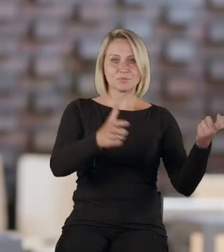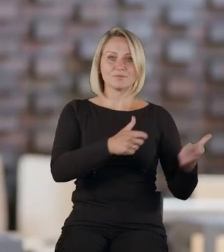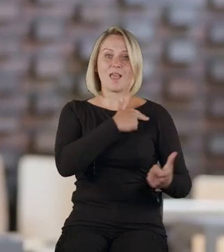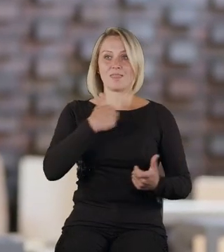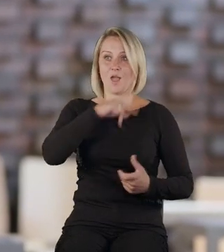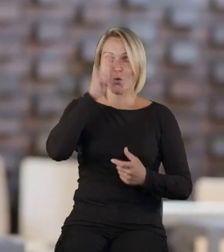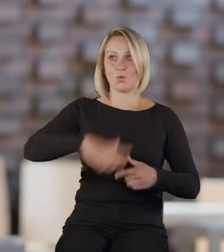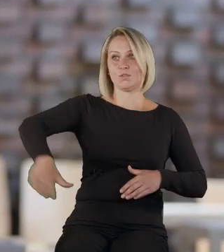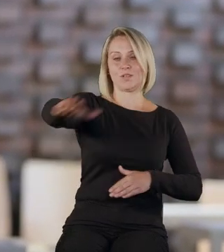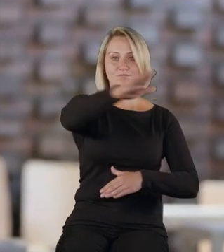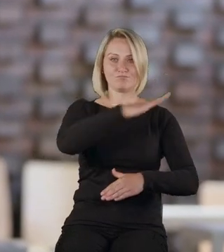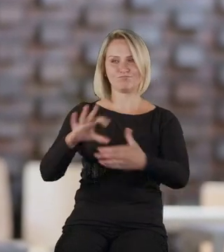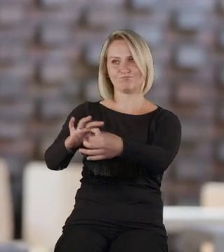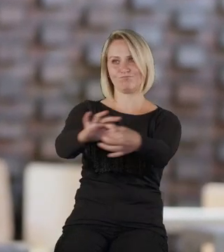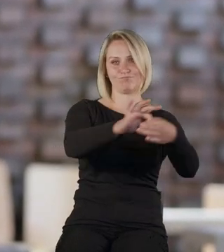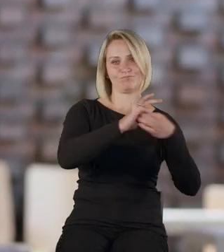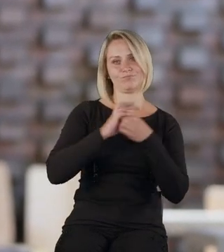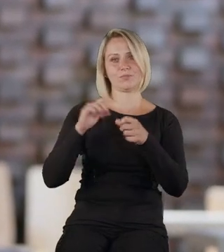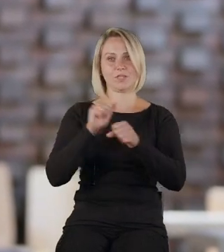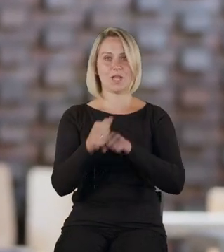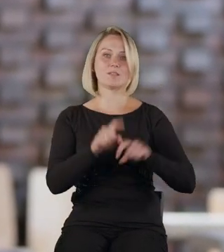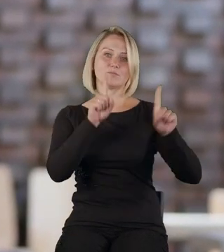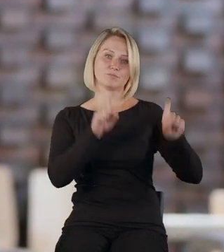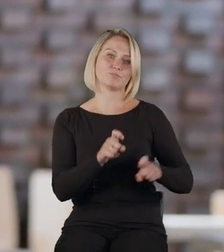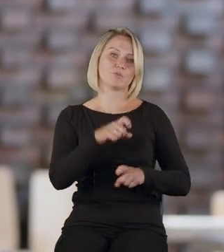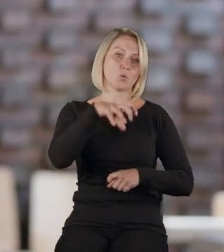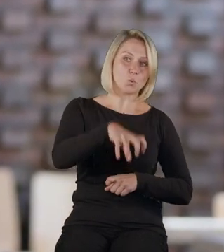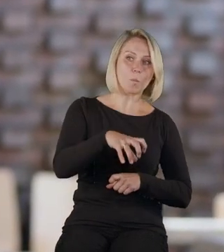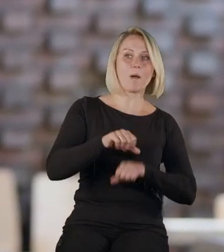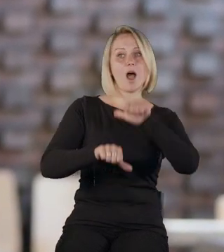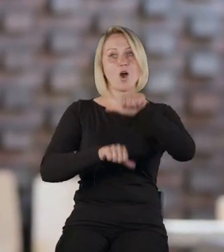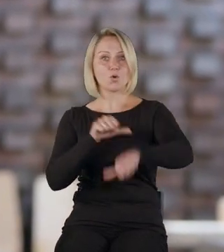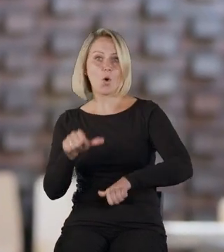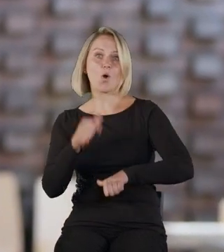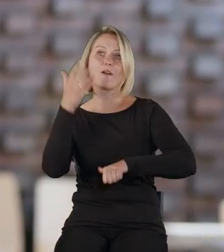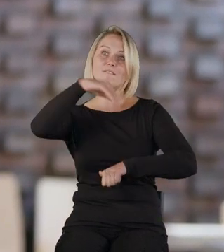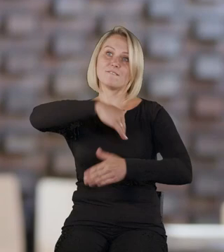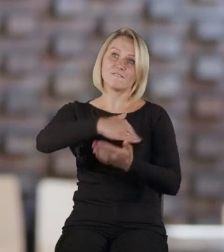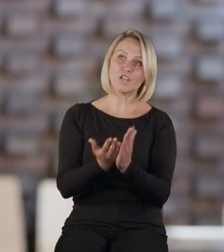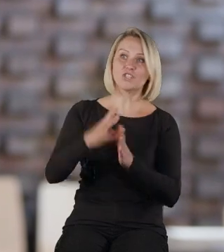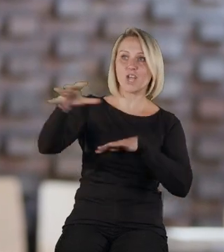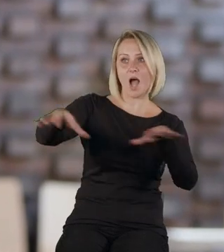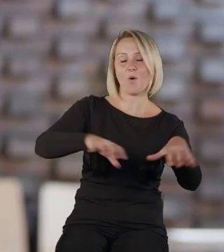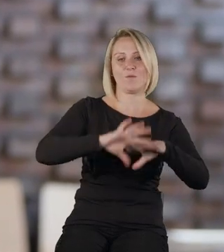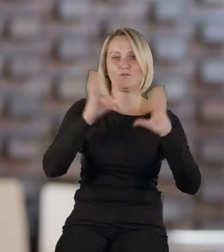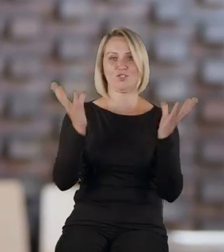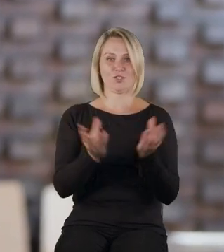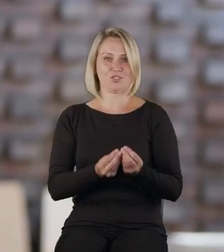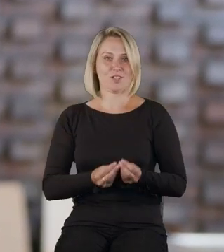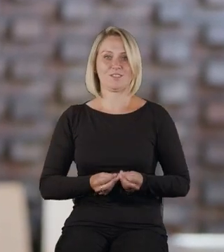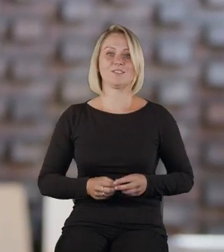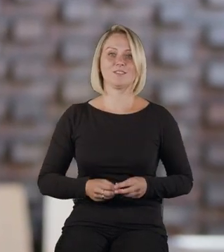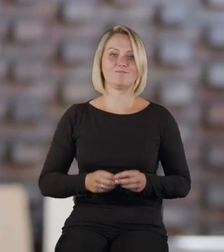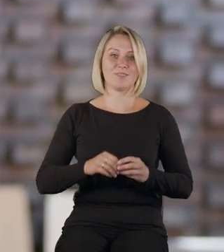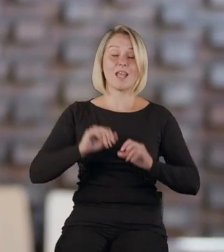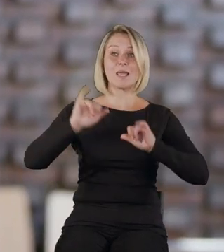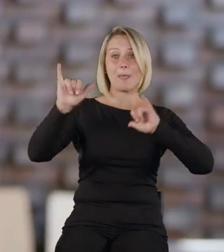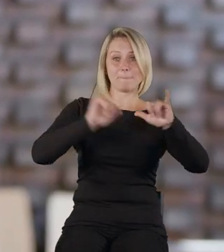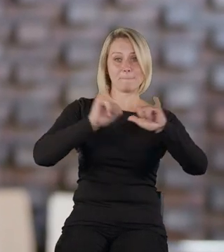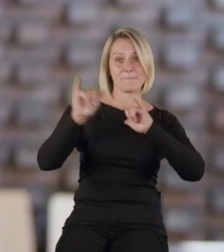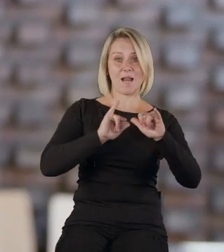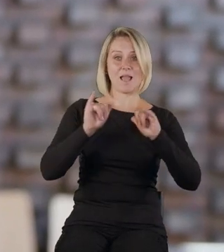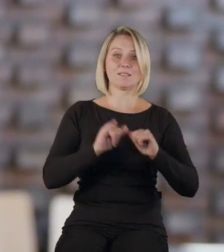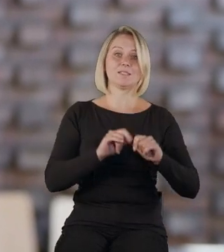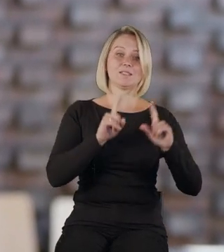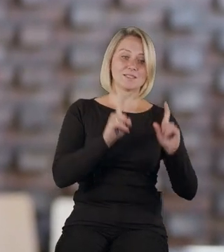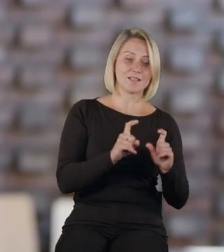na wszystkich poziomach uniwersytetu, począwszy od grupy, roku, na wydziałach, w organizacjach studenckich. Imprezy zaczynają się od